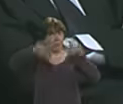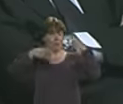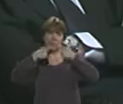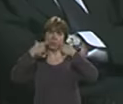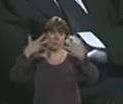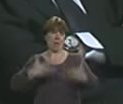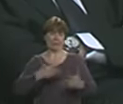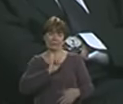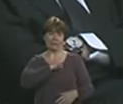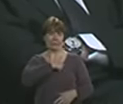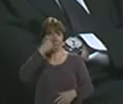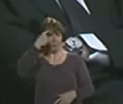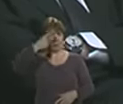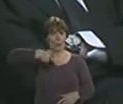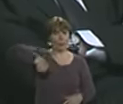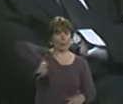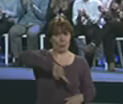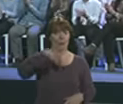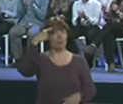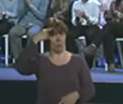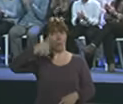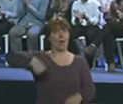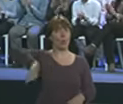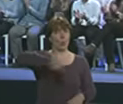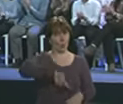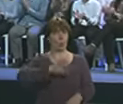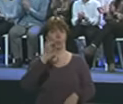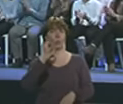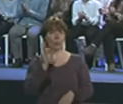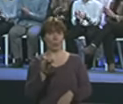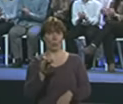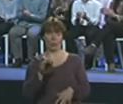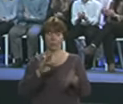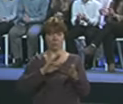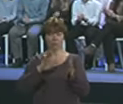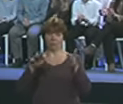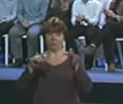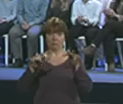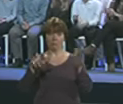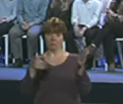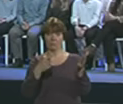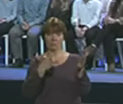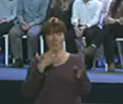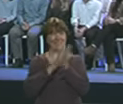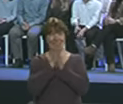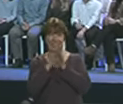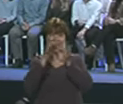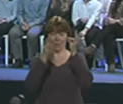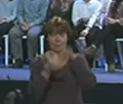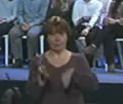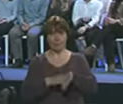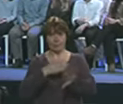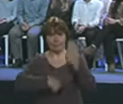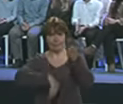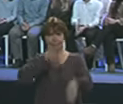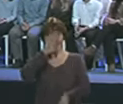Franchement, pensons à eux. Ils ont tout fait pour que ça ne soit pas ce résultat